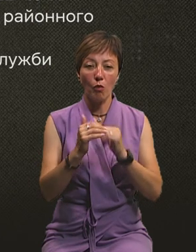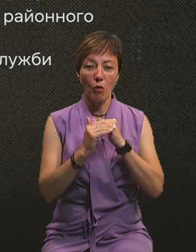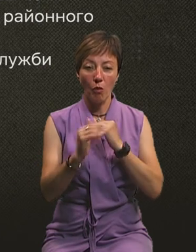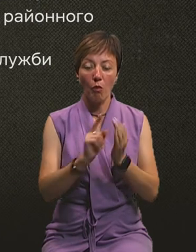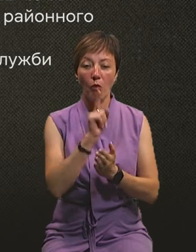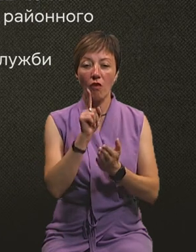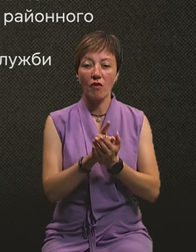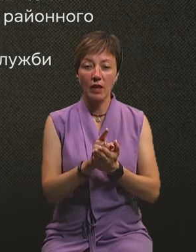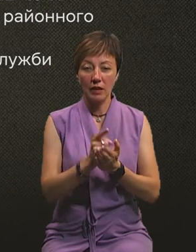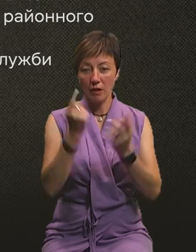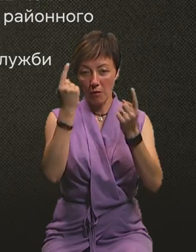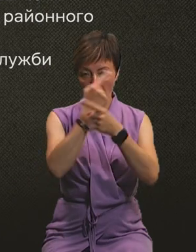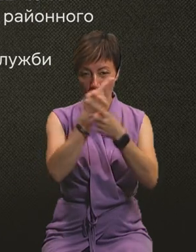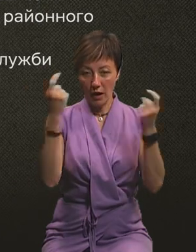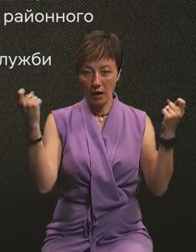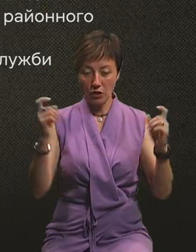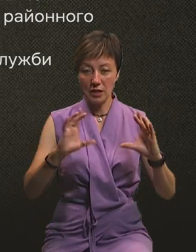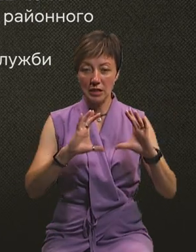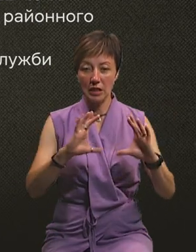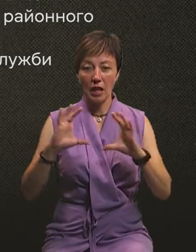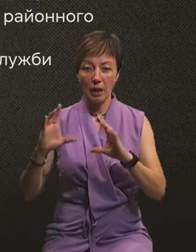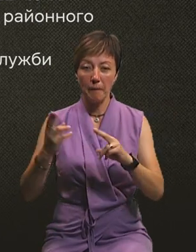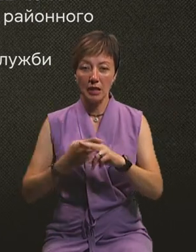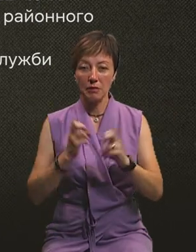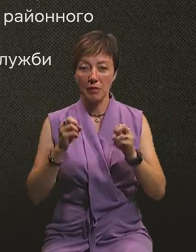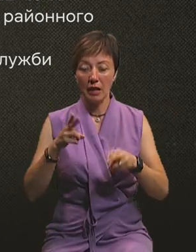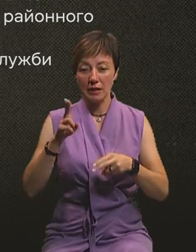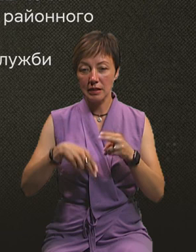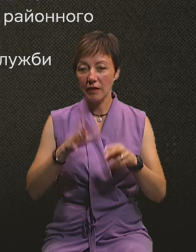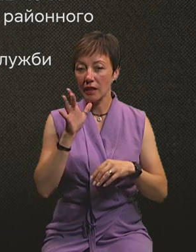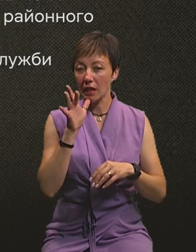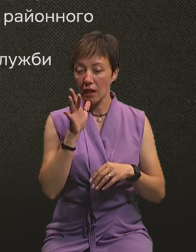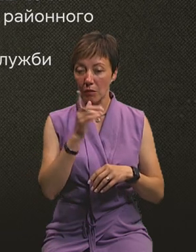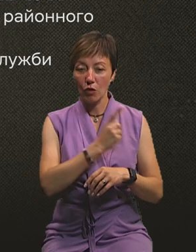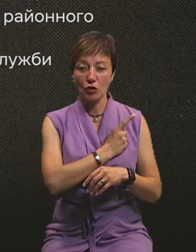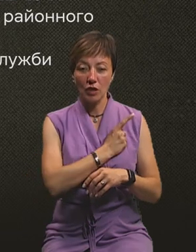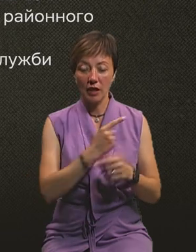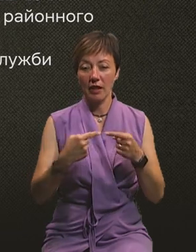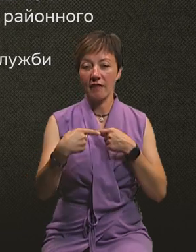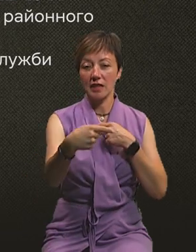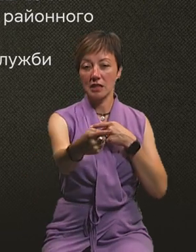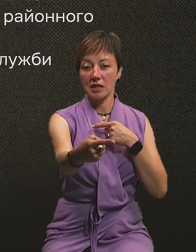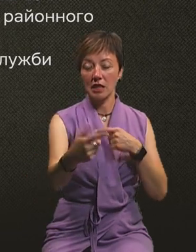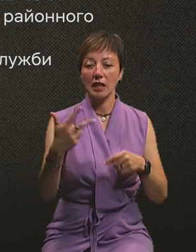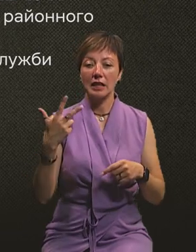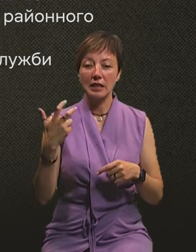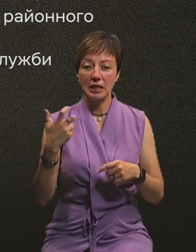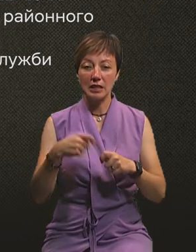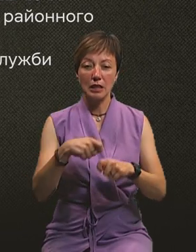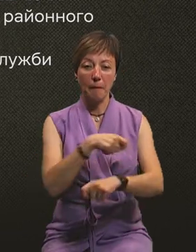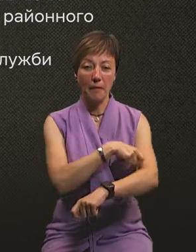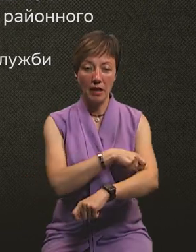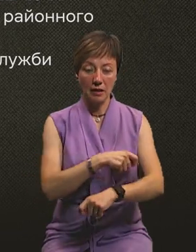встановити попереджувальні знаки безпеки за значенням кінцевого терміну очікування на відстані 300 метрів від